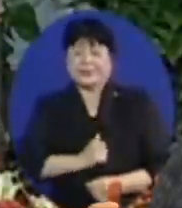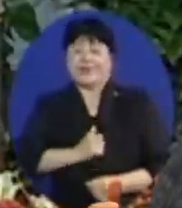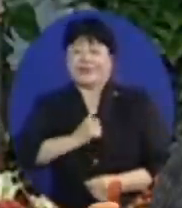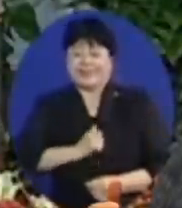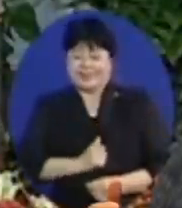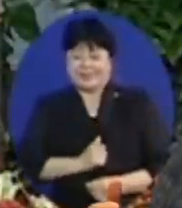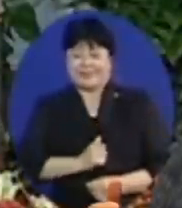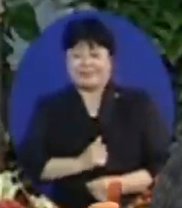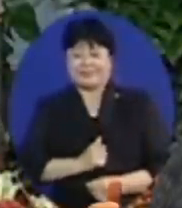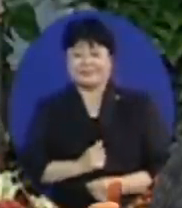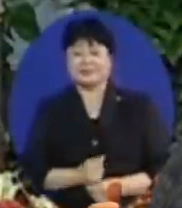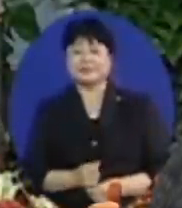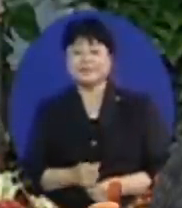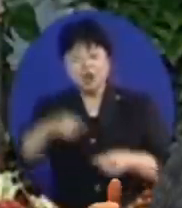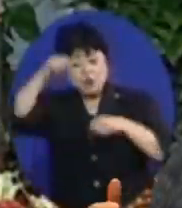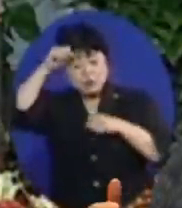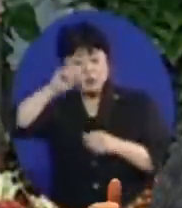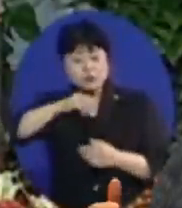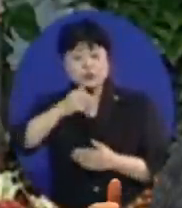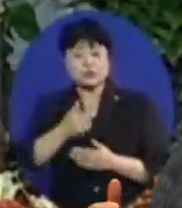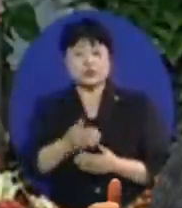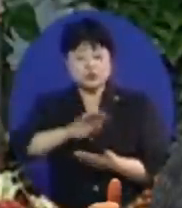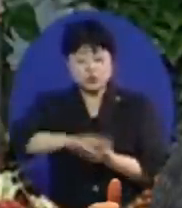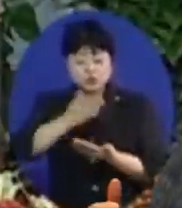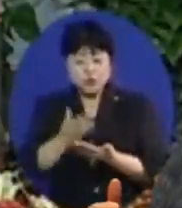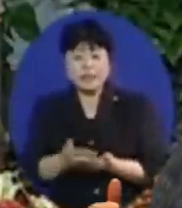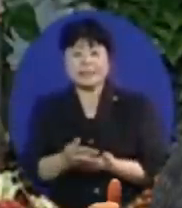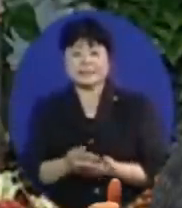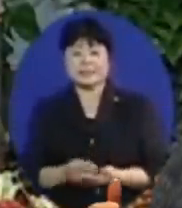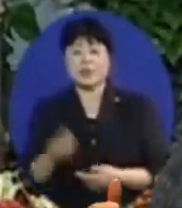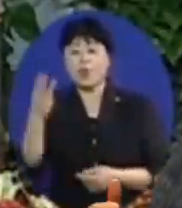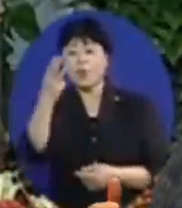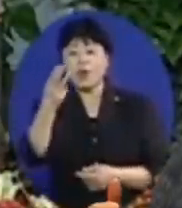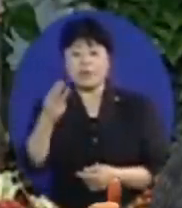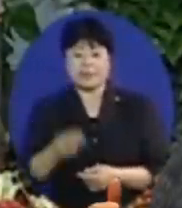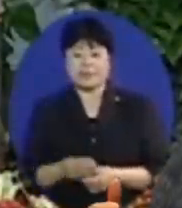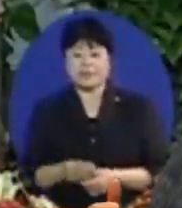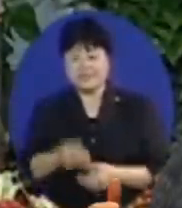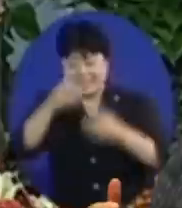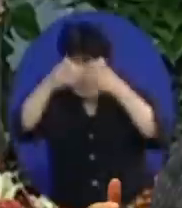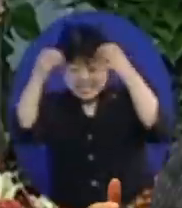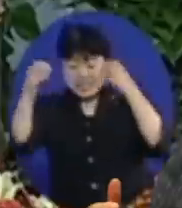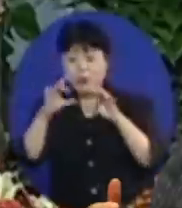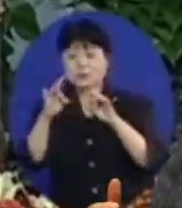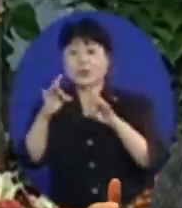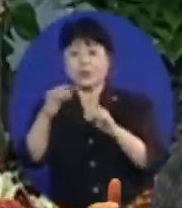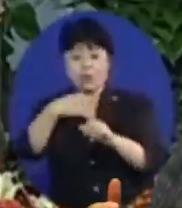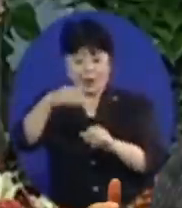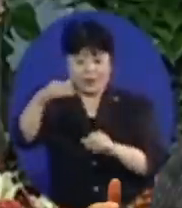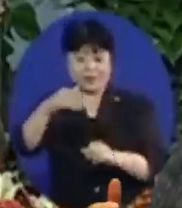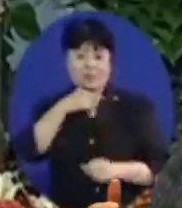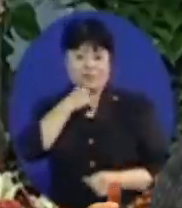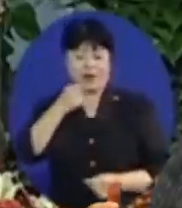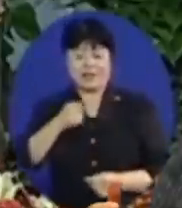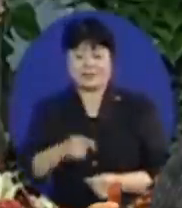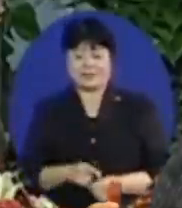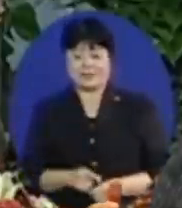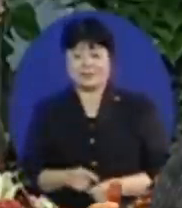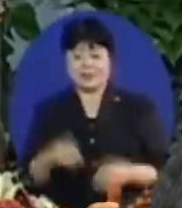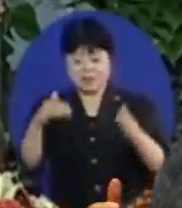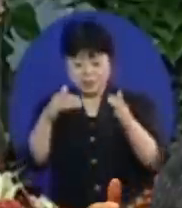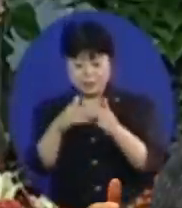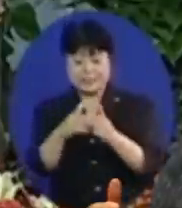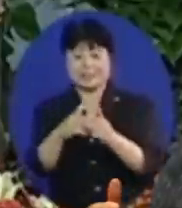것입니다. 구두수선공이었던 윌리엄 캐리는 인도 선교의 꿈을 가지고 인도 선교사로 파송되었습니다. 인도에 도착한